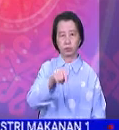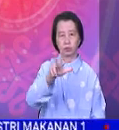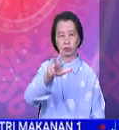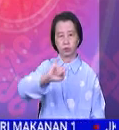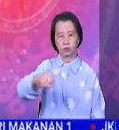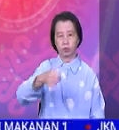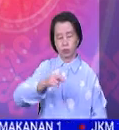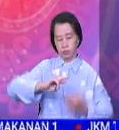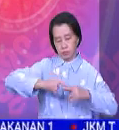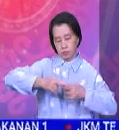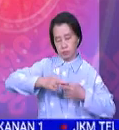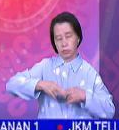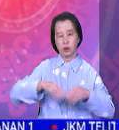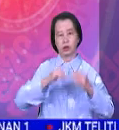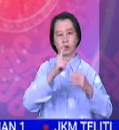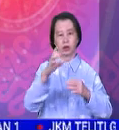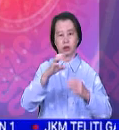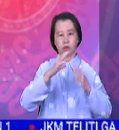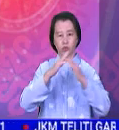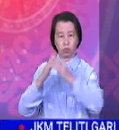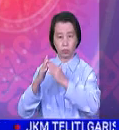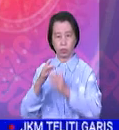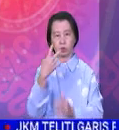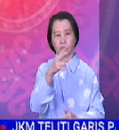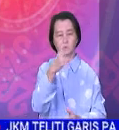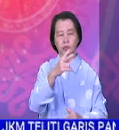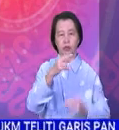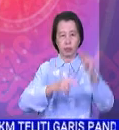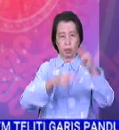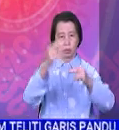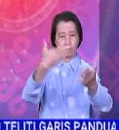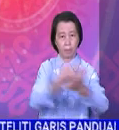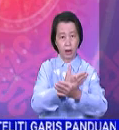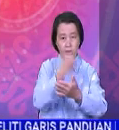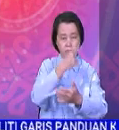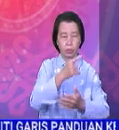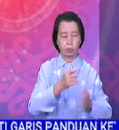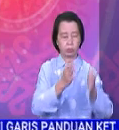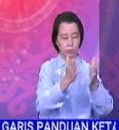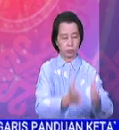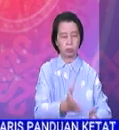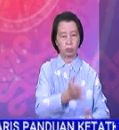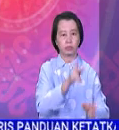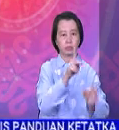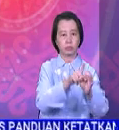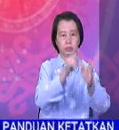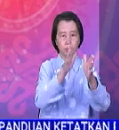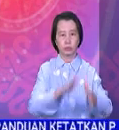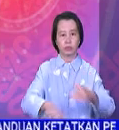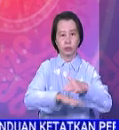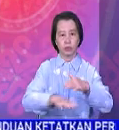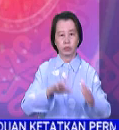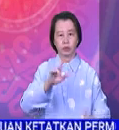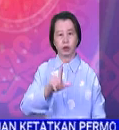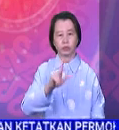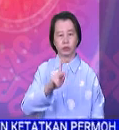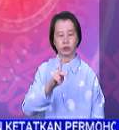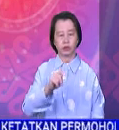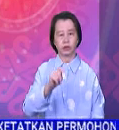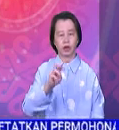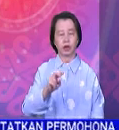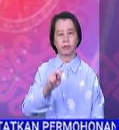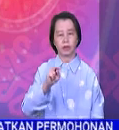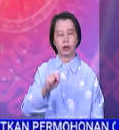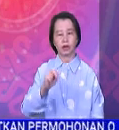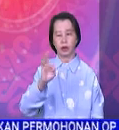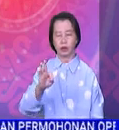program baik pulih 100 rumah termasuk 12 rumah Bina baharu untuk peneroka dan peserta di bawah lktns pada